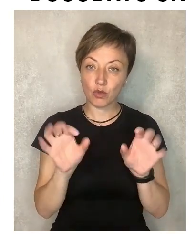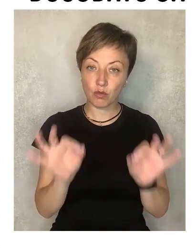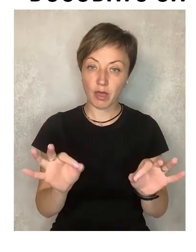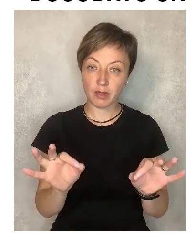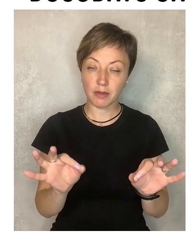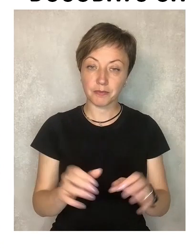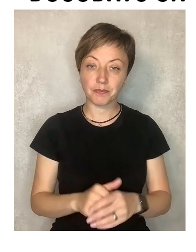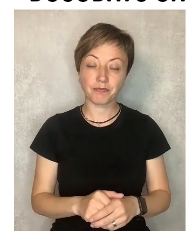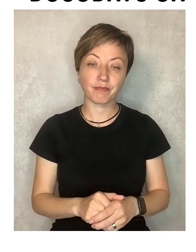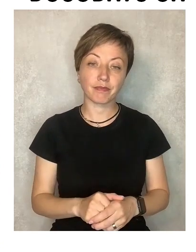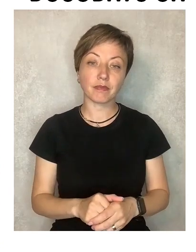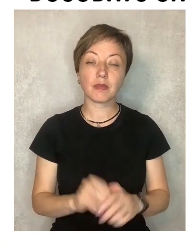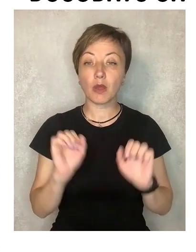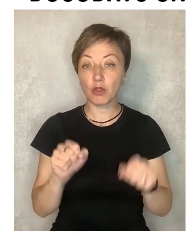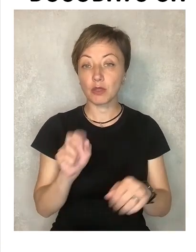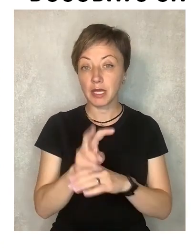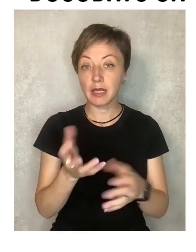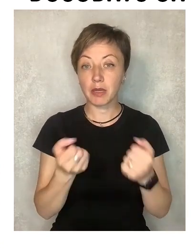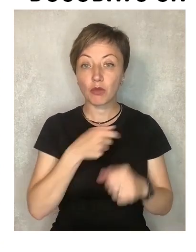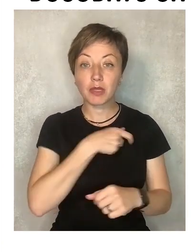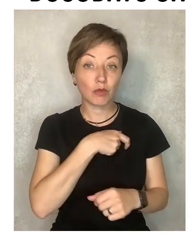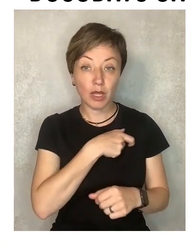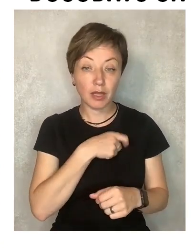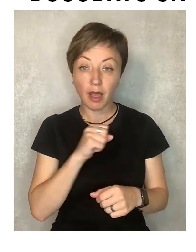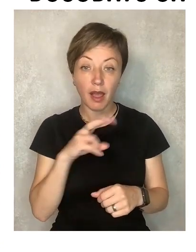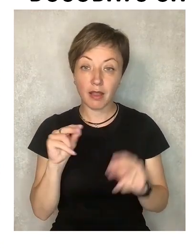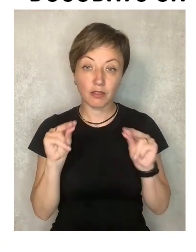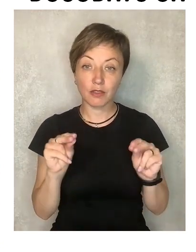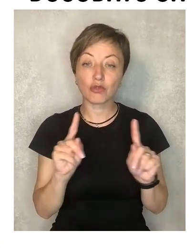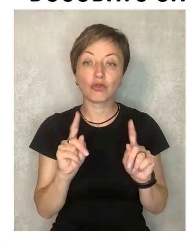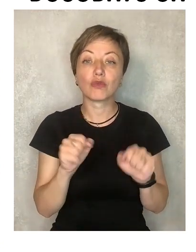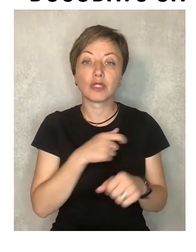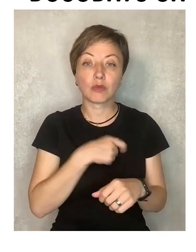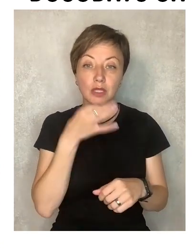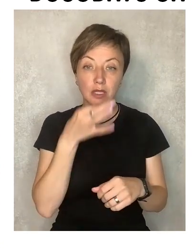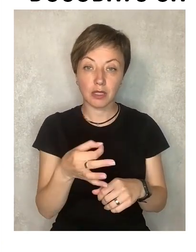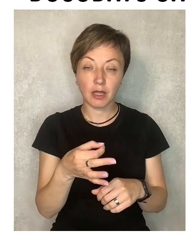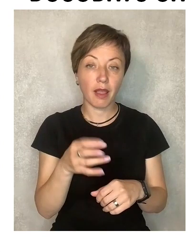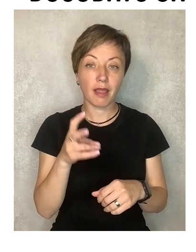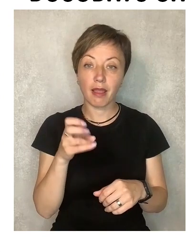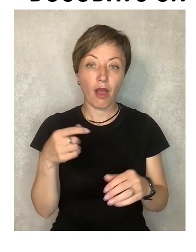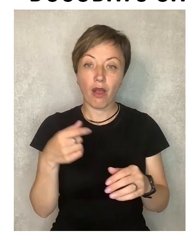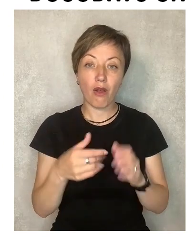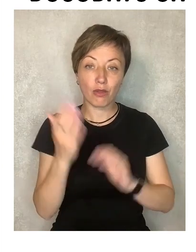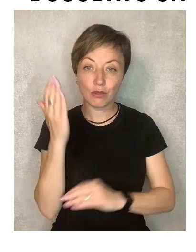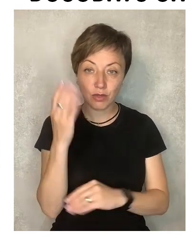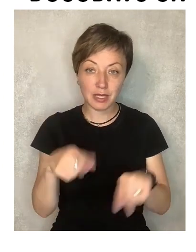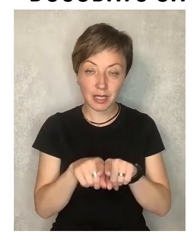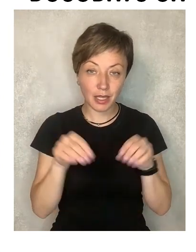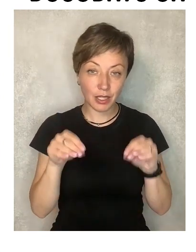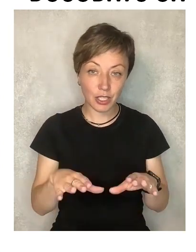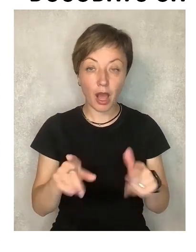Тому що можна піти і на прийом до депутата, але відверто, що ми можемо депутату казати? Не голосуйте за таке рішення. Або, наприклад, ви як